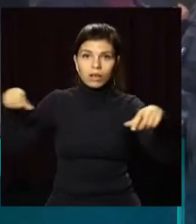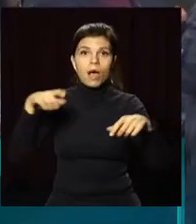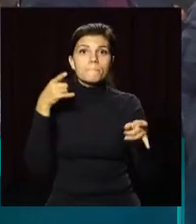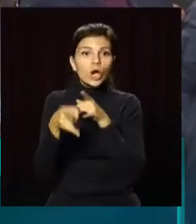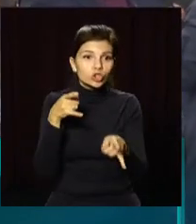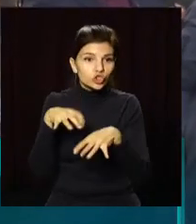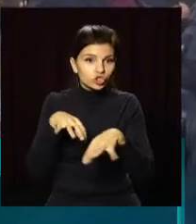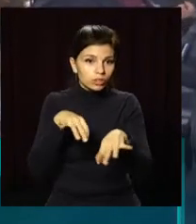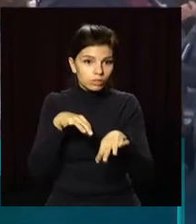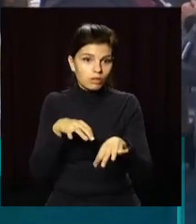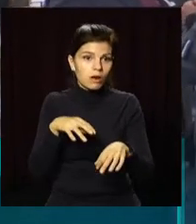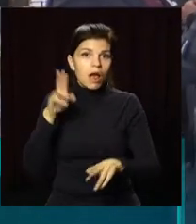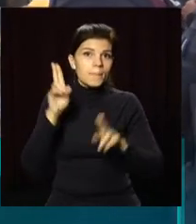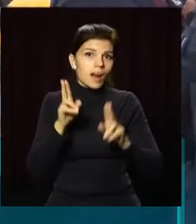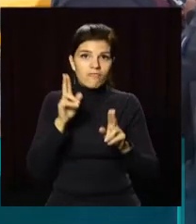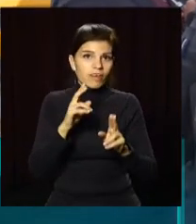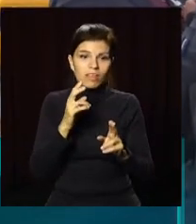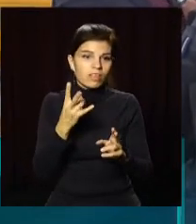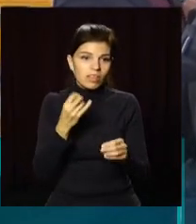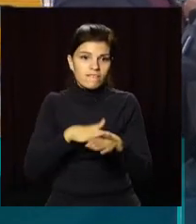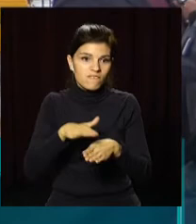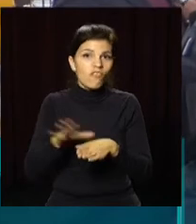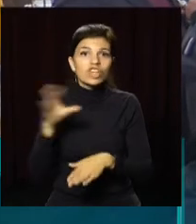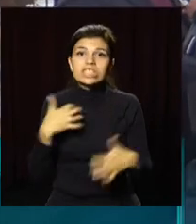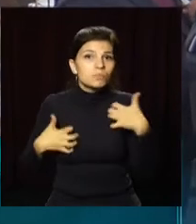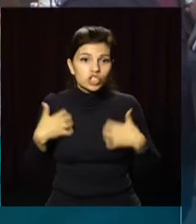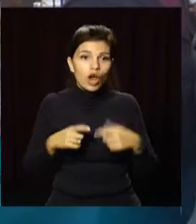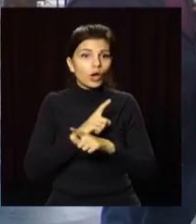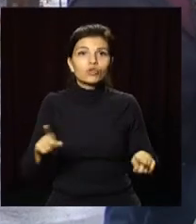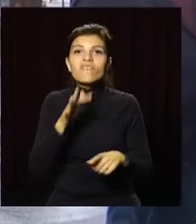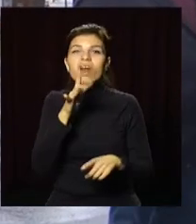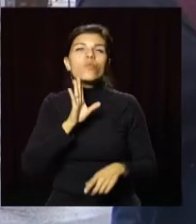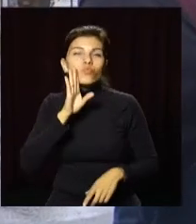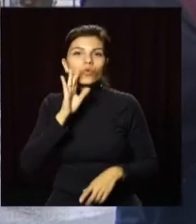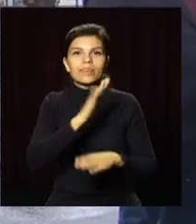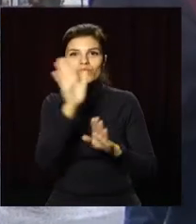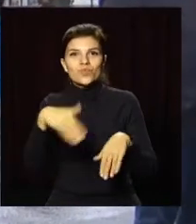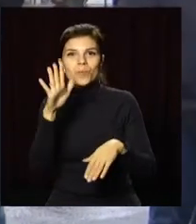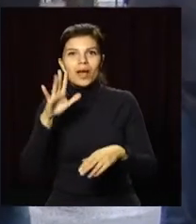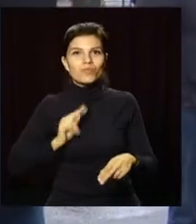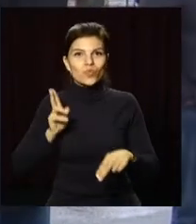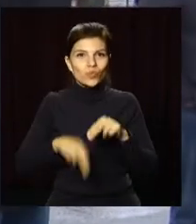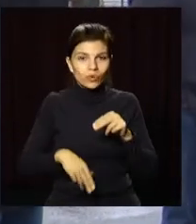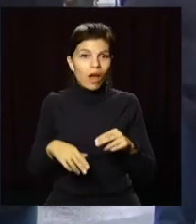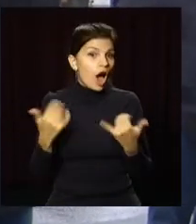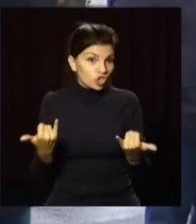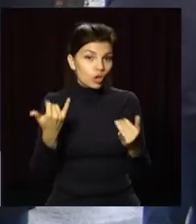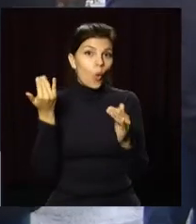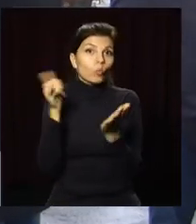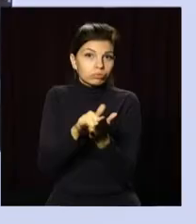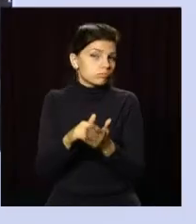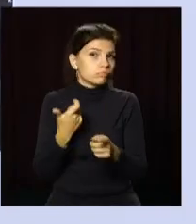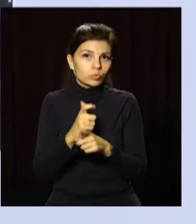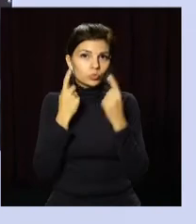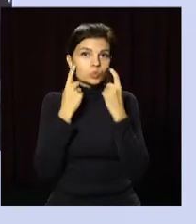машини, правила не соблюдали дорожні, тому що всі торопляться, особливо час пік, тому зараз це здорово,